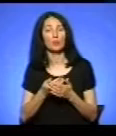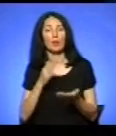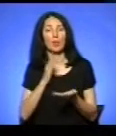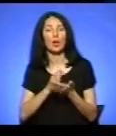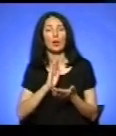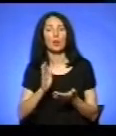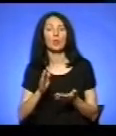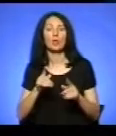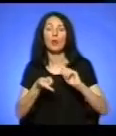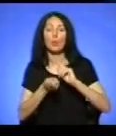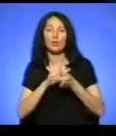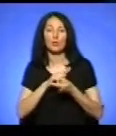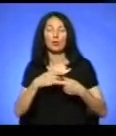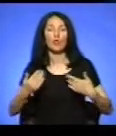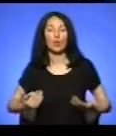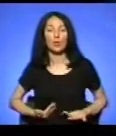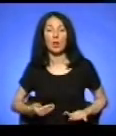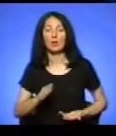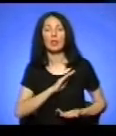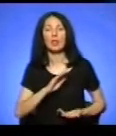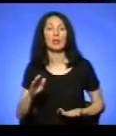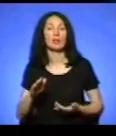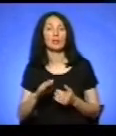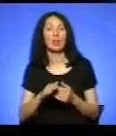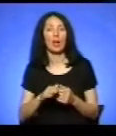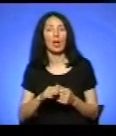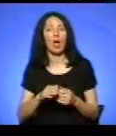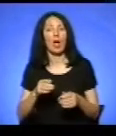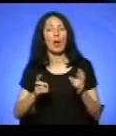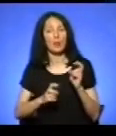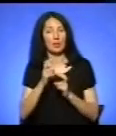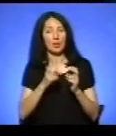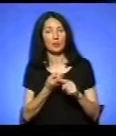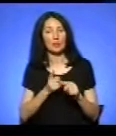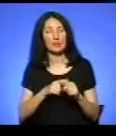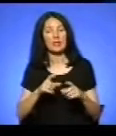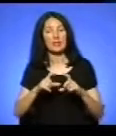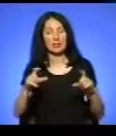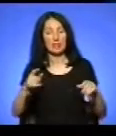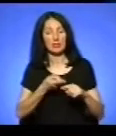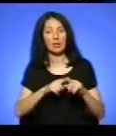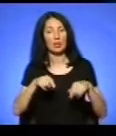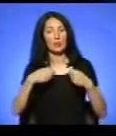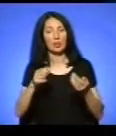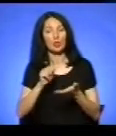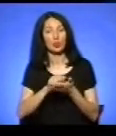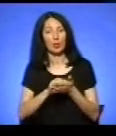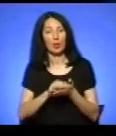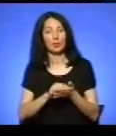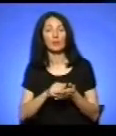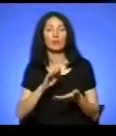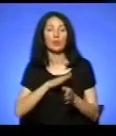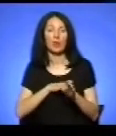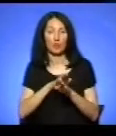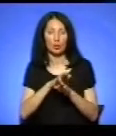комунальне некомерційне підприємство. Ці всі заклади, які подали документи в Національну службу здоров'я, на сьогодні вони виконали цю